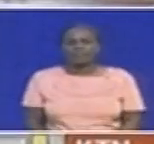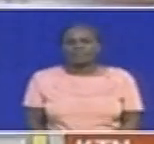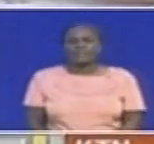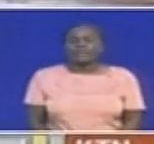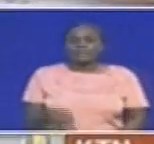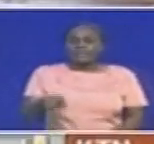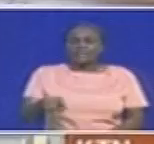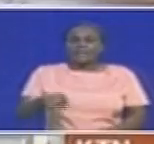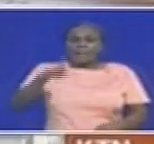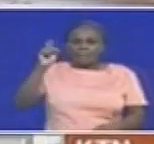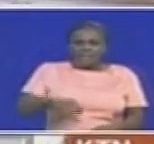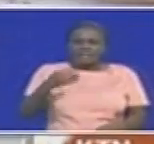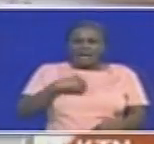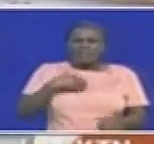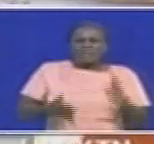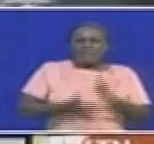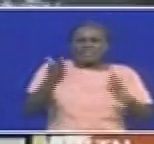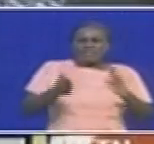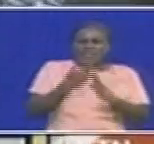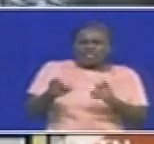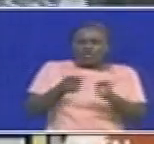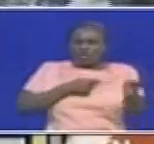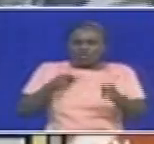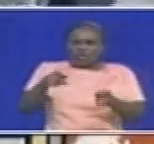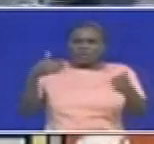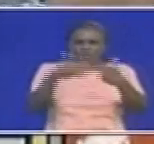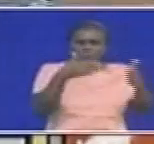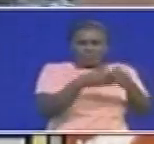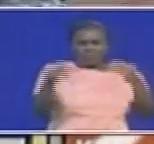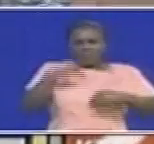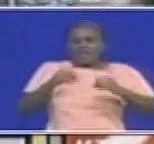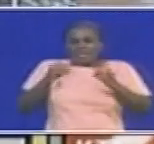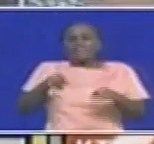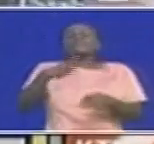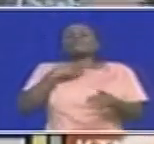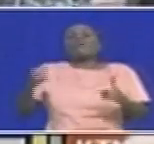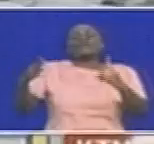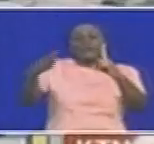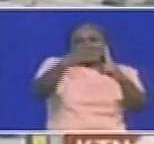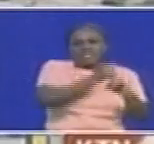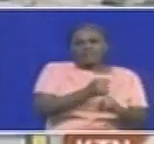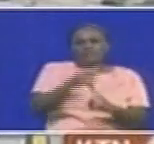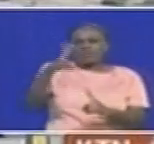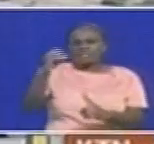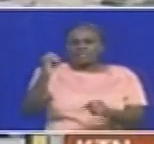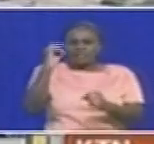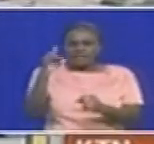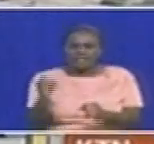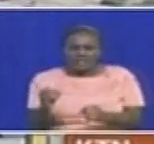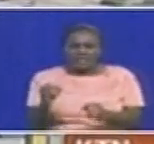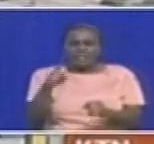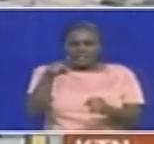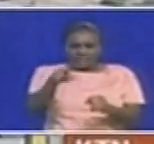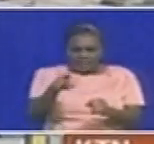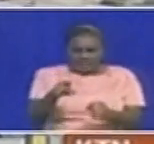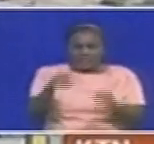Italazimu hatua thabiti kuchukuliwa kuhakikisha kuwa unakomeshwa iwapo Kenya inataka kufikia malengo yake kikamilifu. Nguzo moja haijengi nyumba